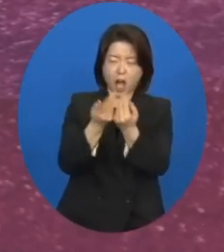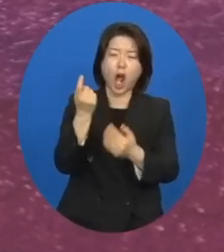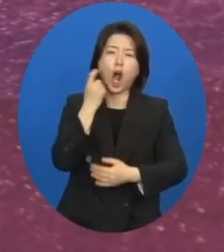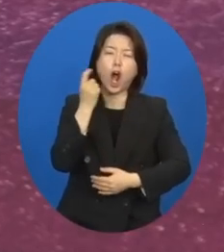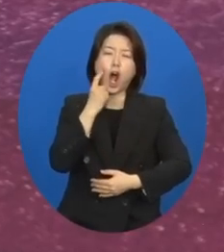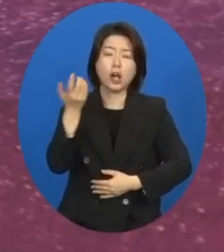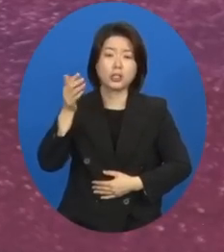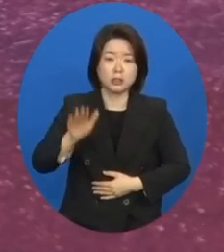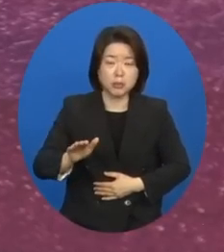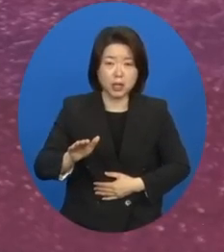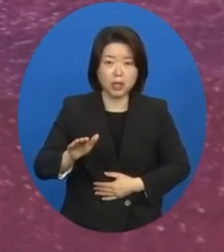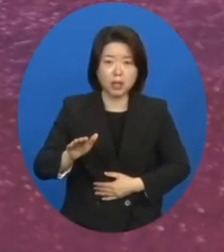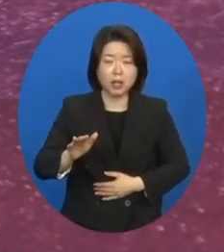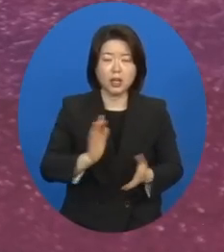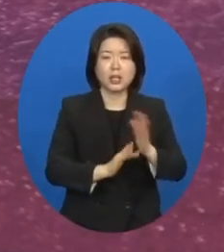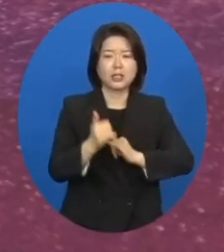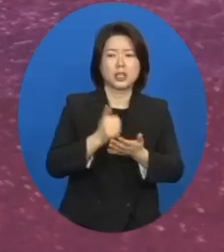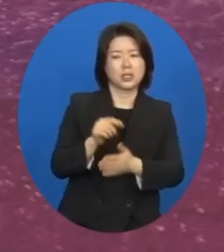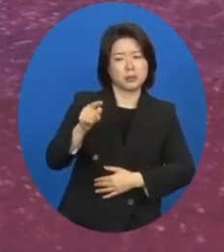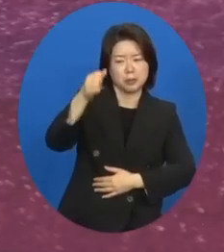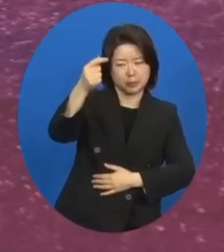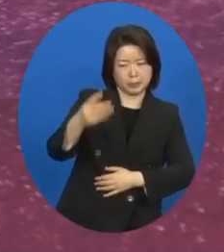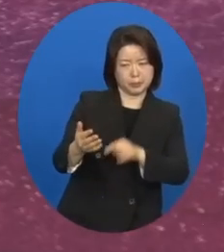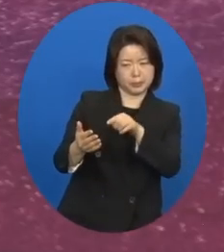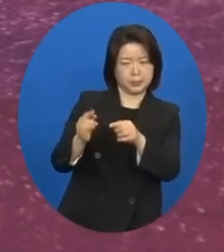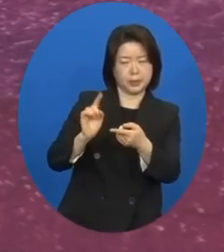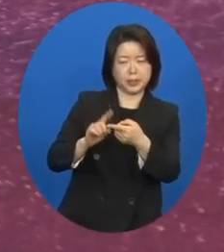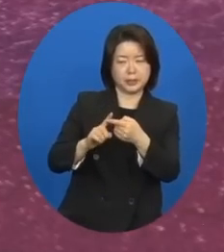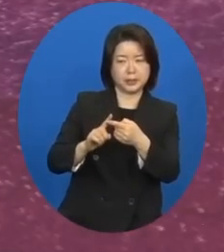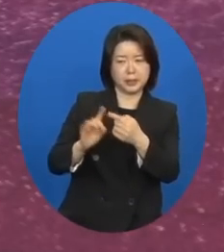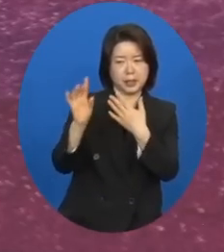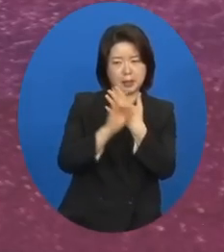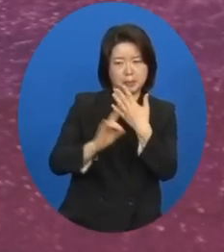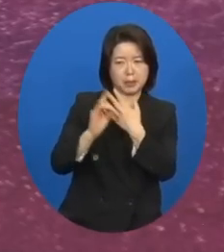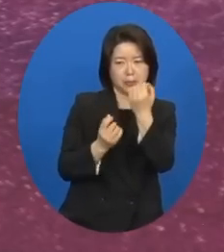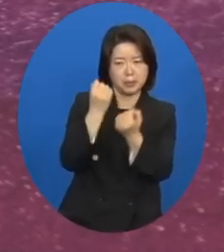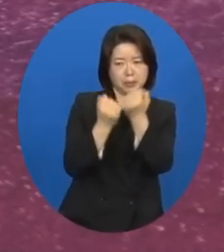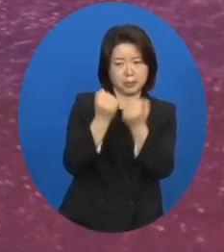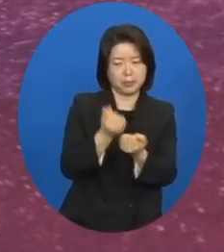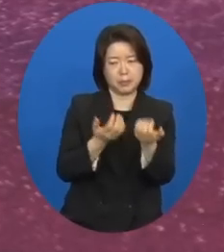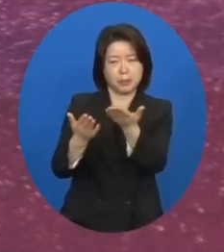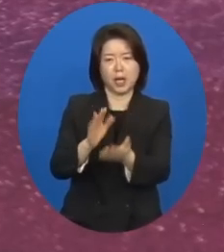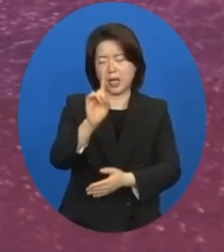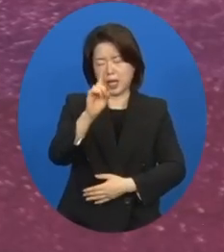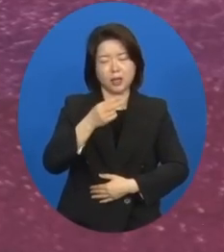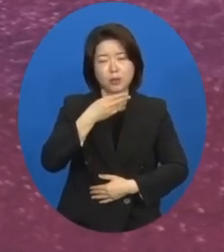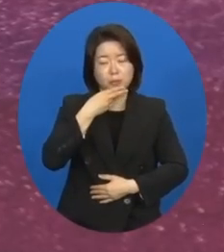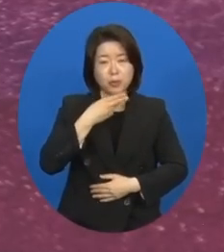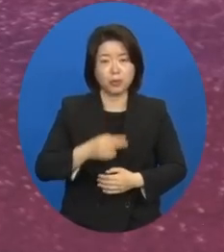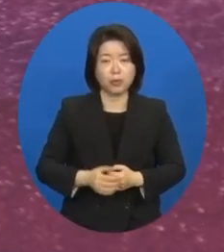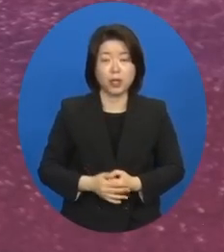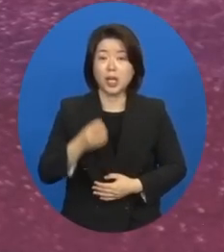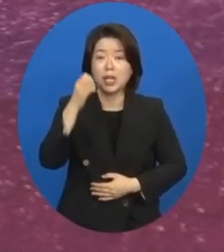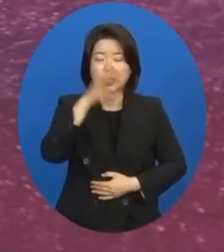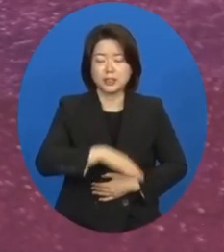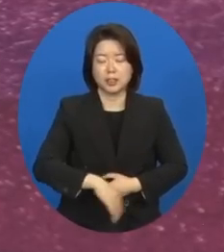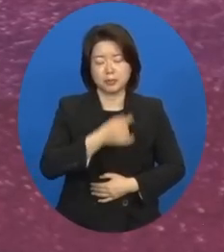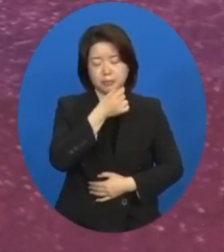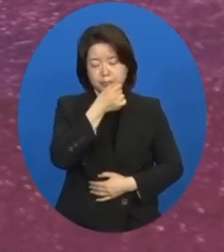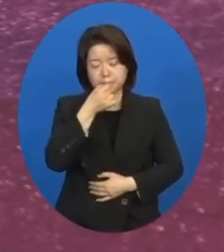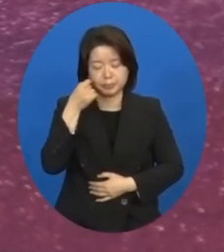예수님은 그것에 대해서 어떠한 변론이나 변호도 하지 않으십니다. 그저